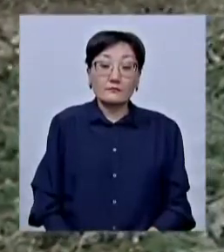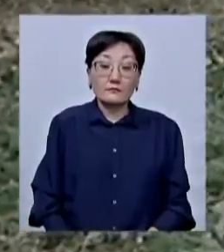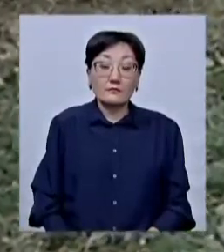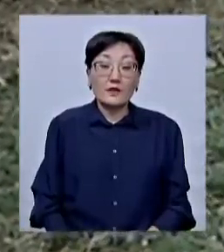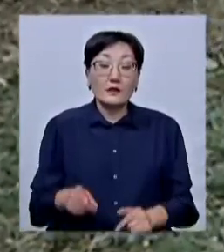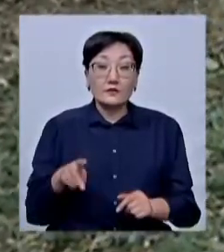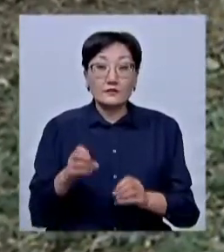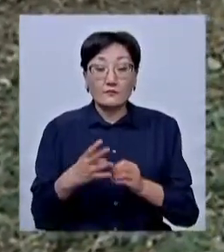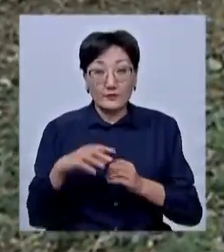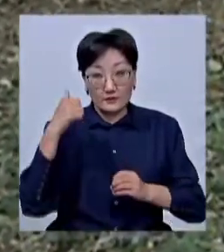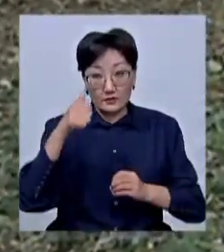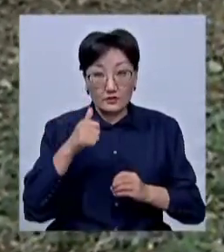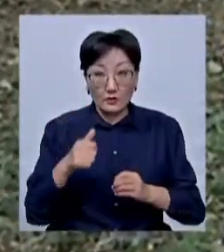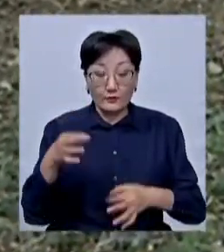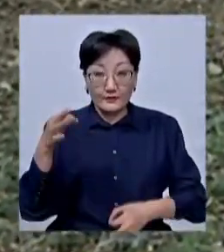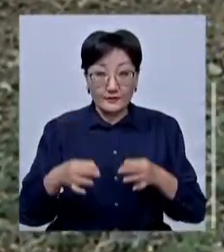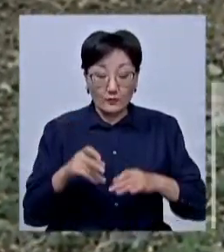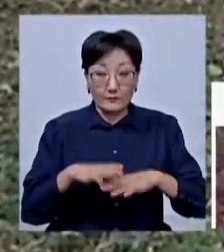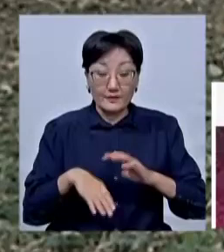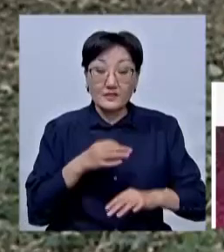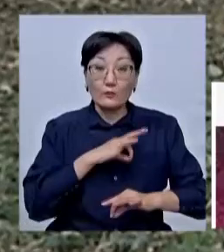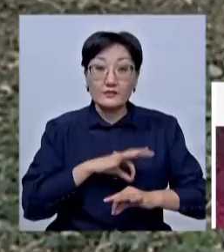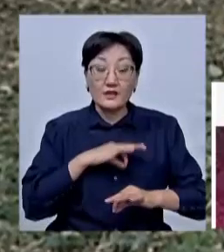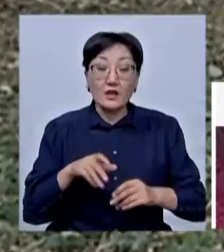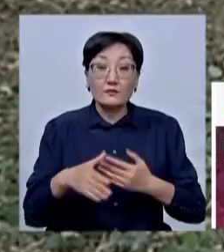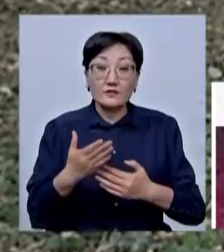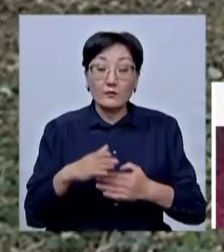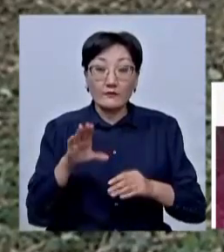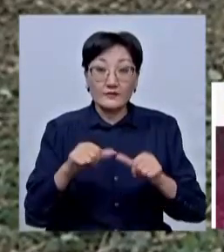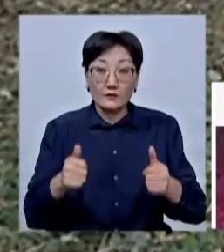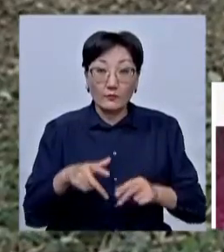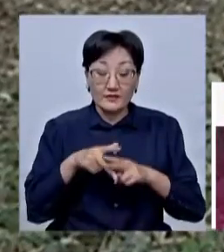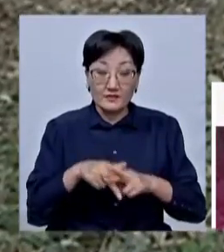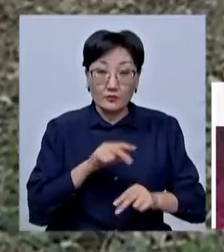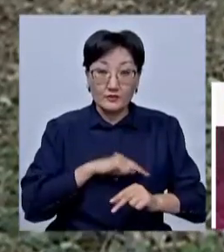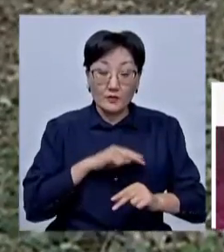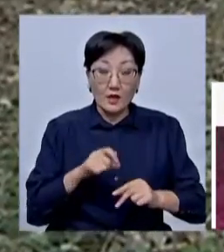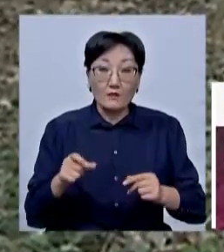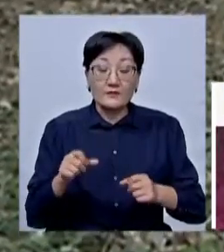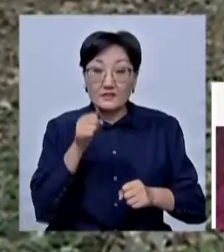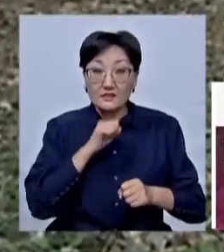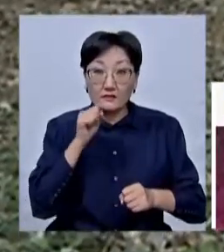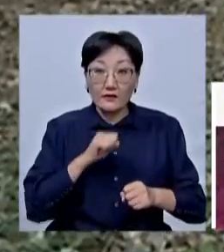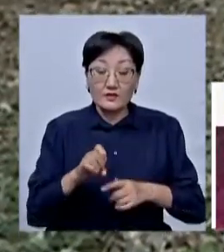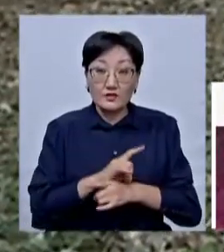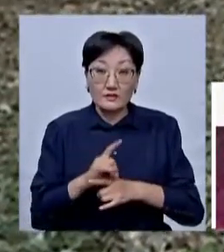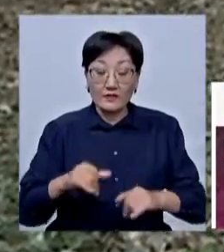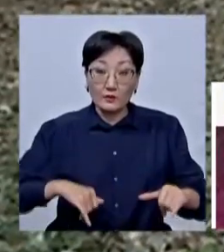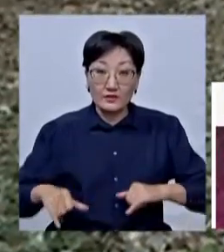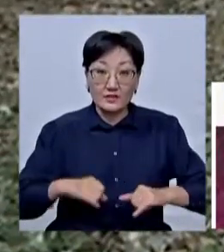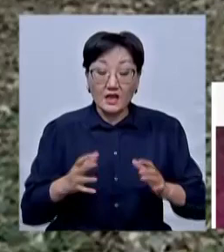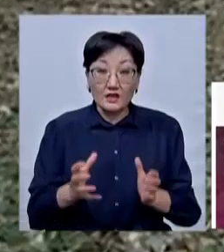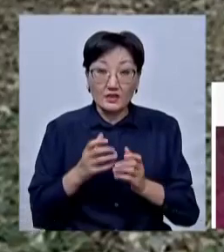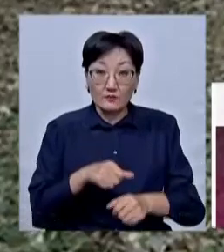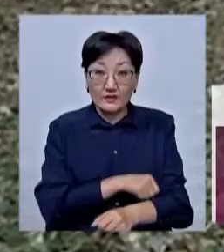С 2015 года в судебной практике применяется наказание в виде принудительного труда за кражу, мошенничество, хулиганство и